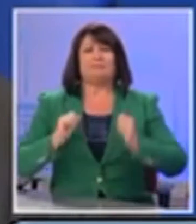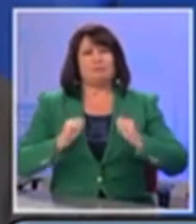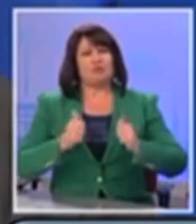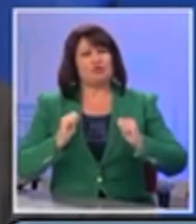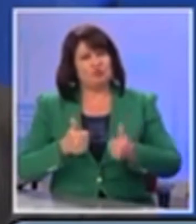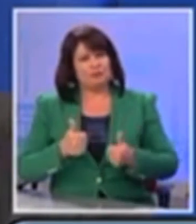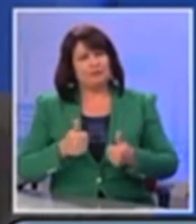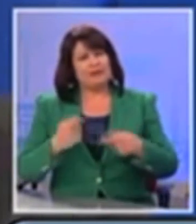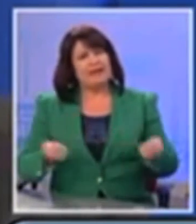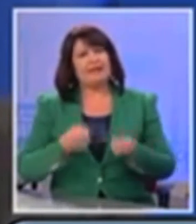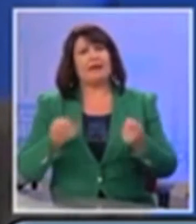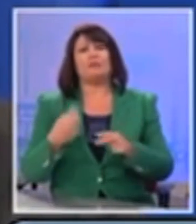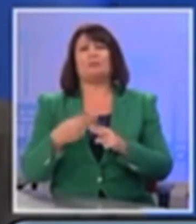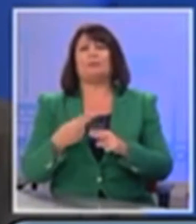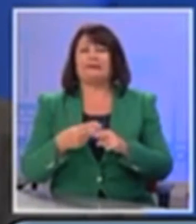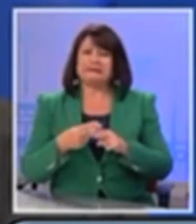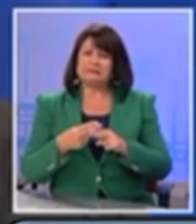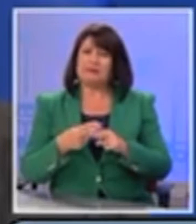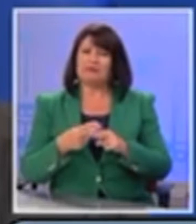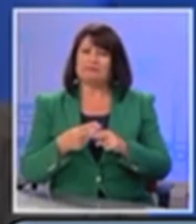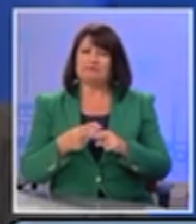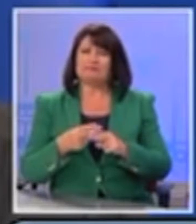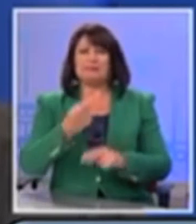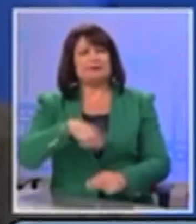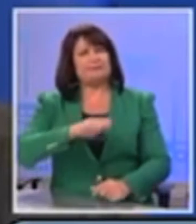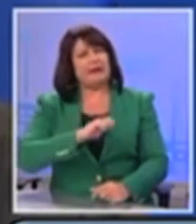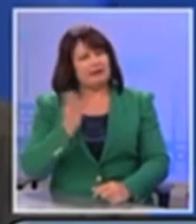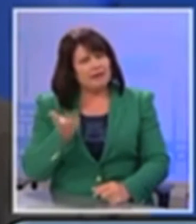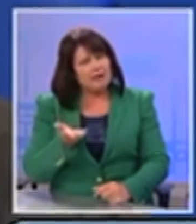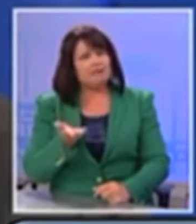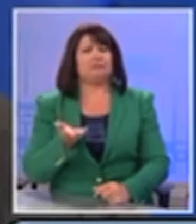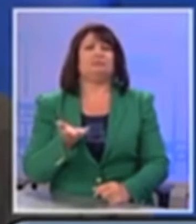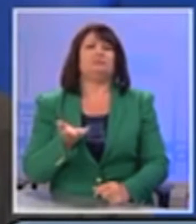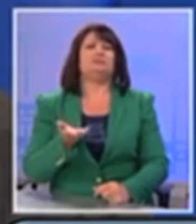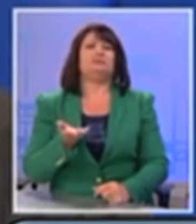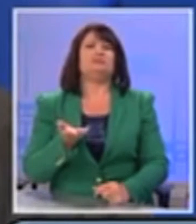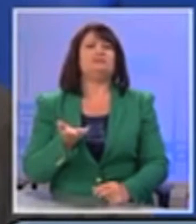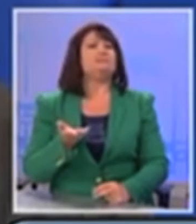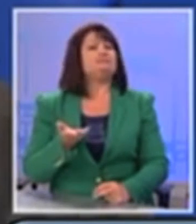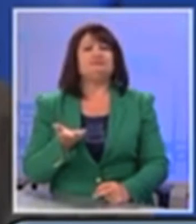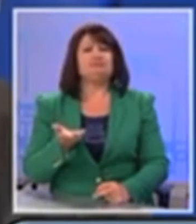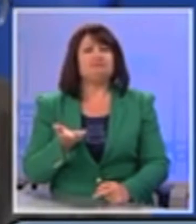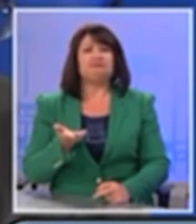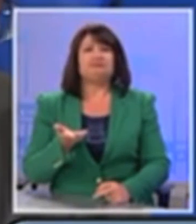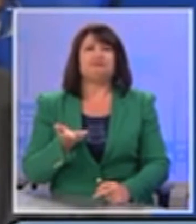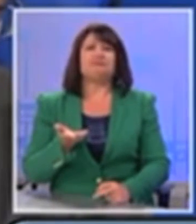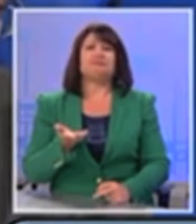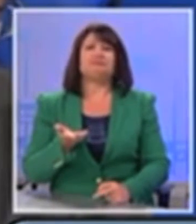Espagne. Espagne qui va connaître un processus électoral très important d'ici la fin de